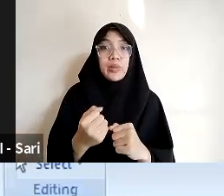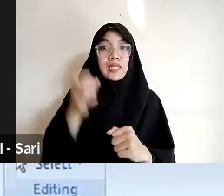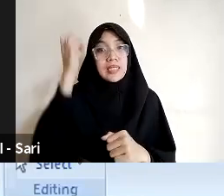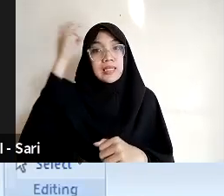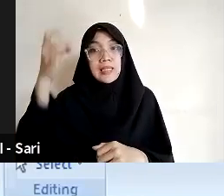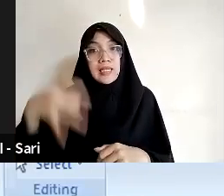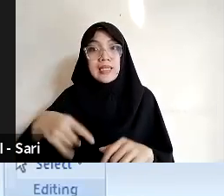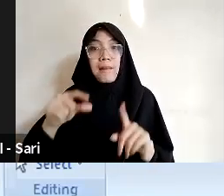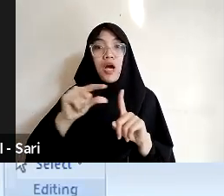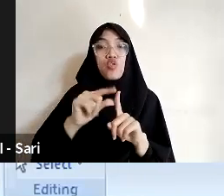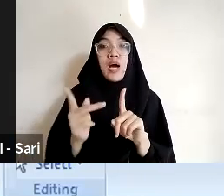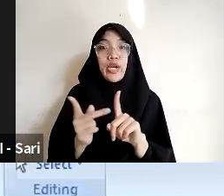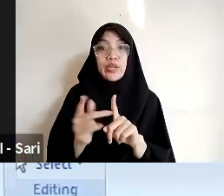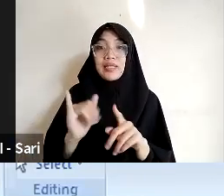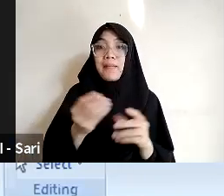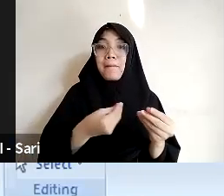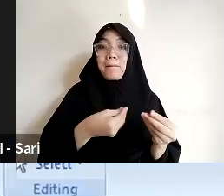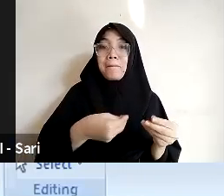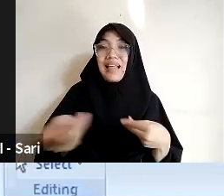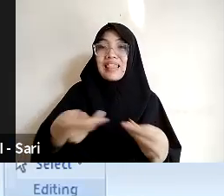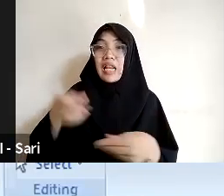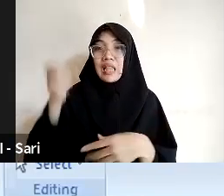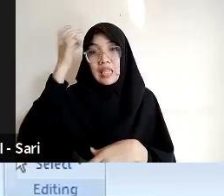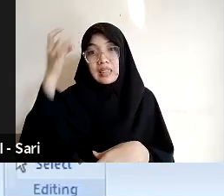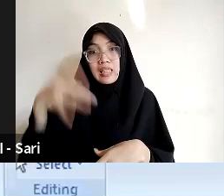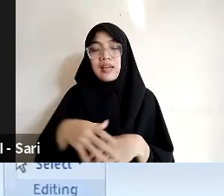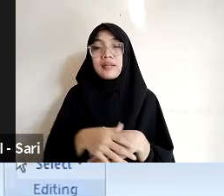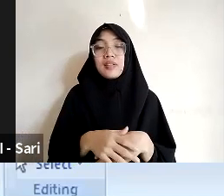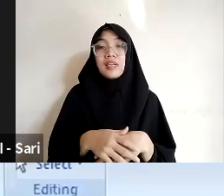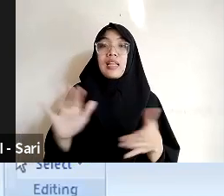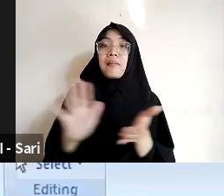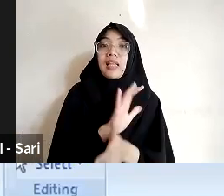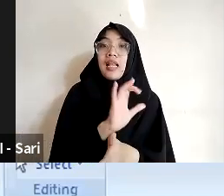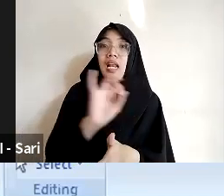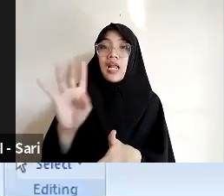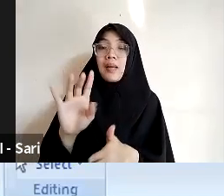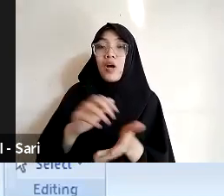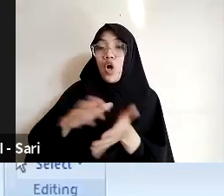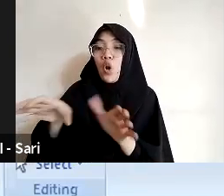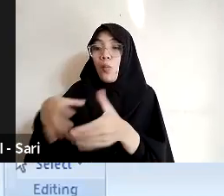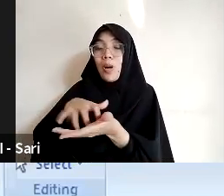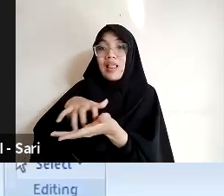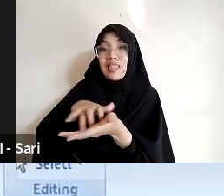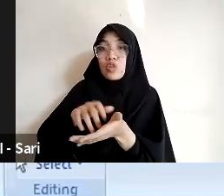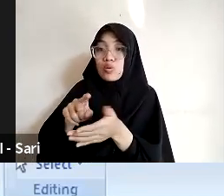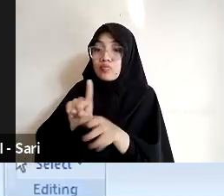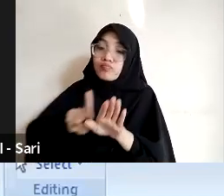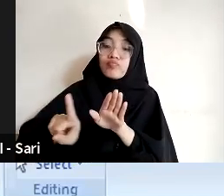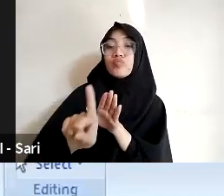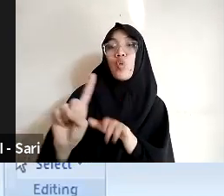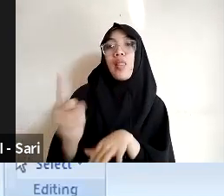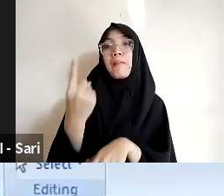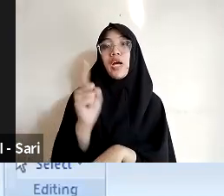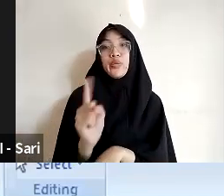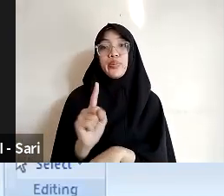Panggung Harjo seperti pasardesa.id. Peluang yang lain adalah mengutamakan kelompok rentan yang ada di lingkungan. Selain itu, mengembangkan menjadi